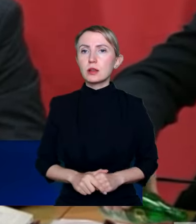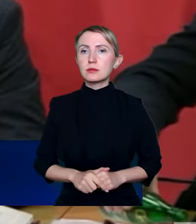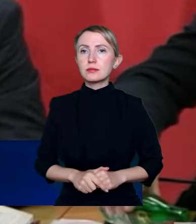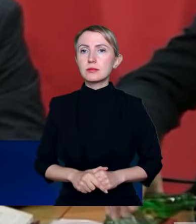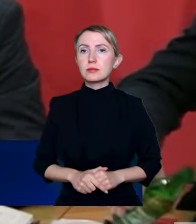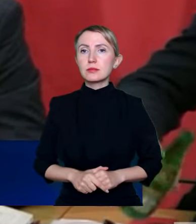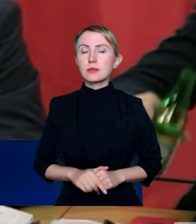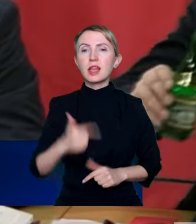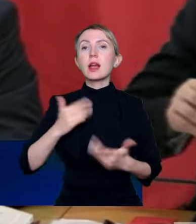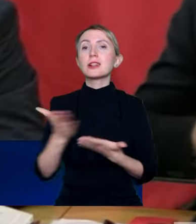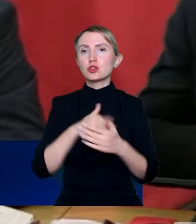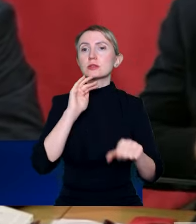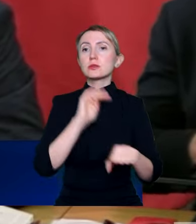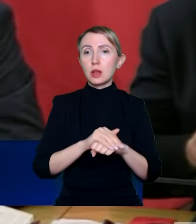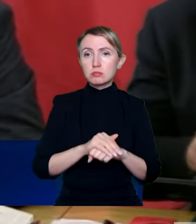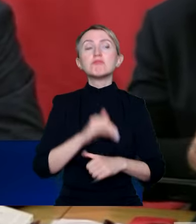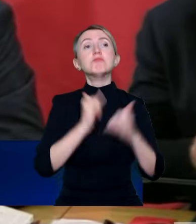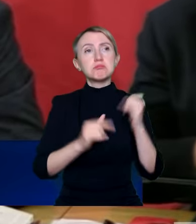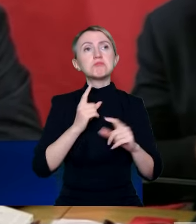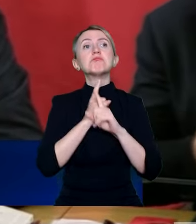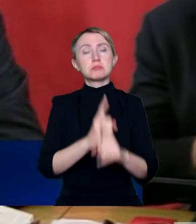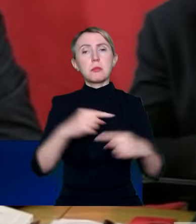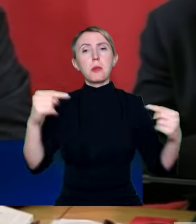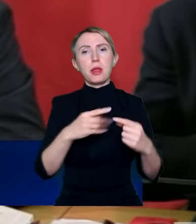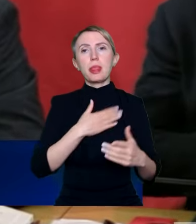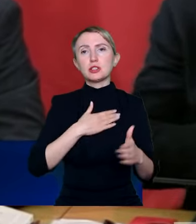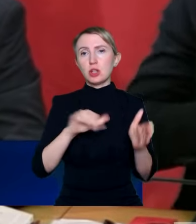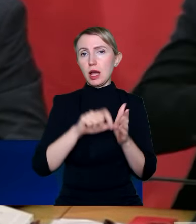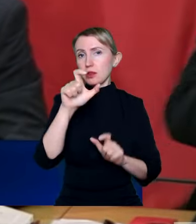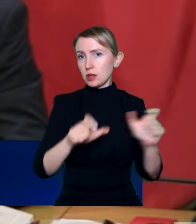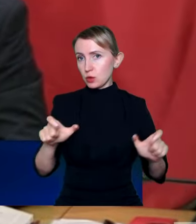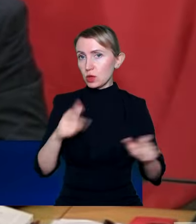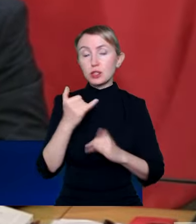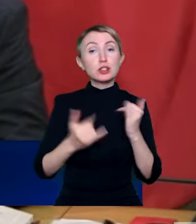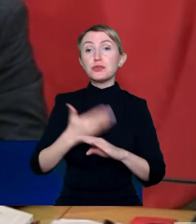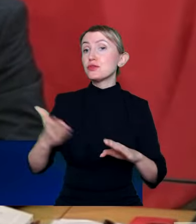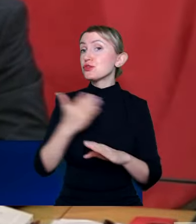część z nich popieram tam, gdzie one są zgodne z naszymi kandydaturami, nawet jak